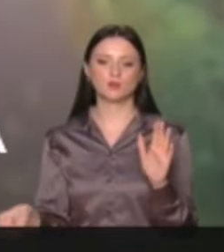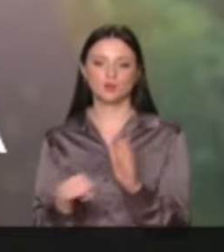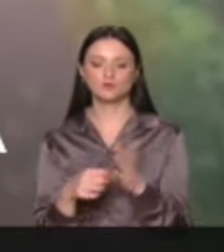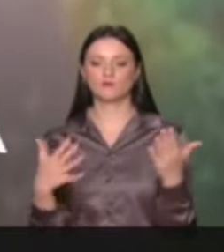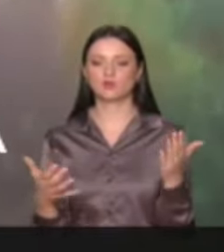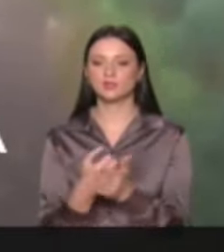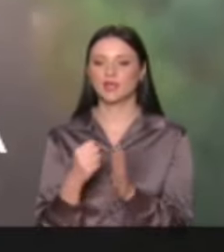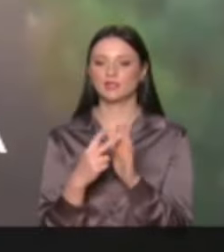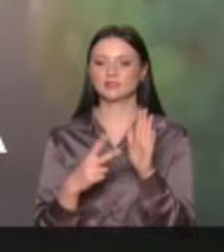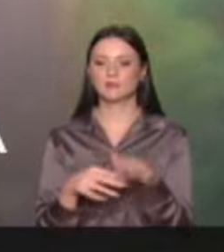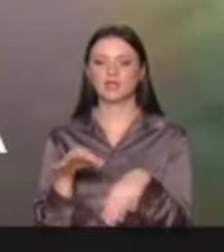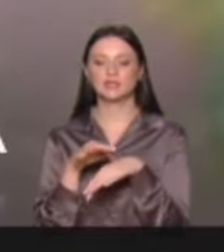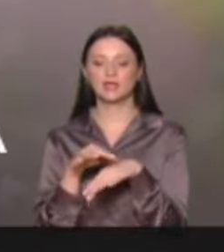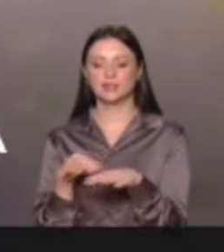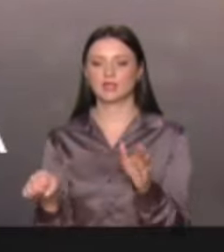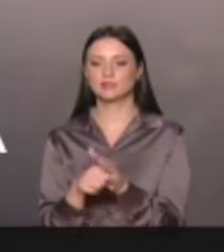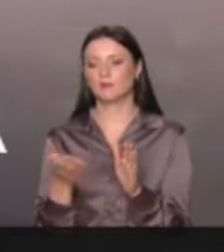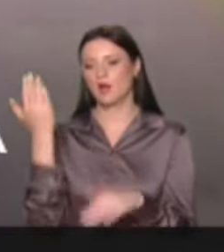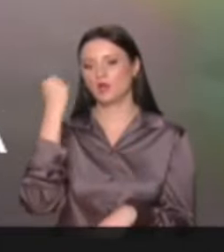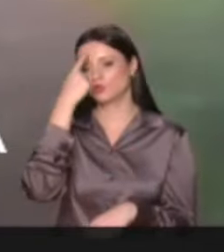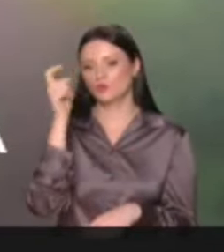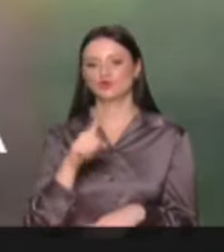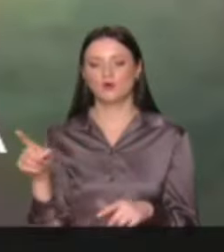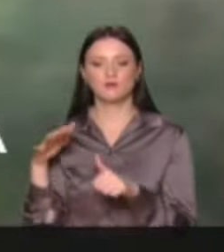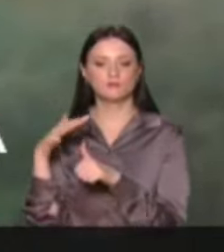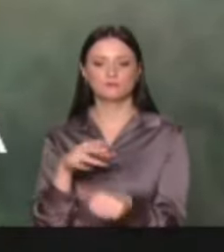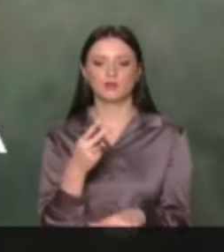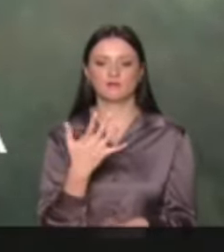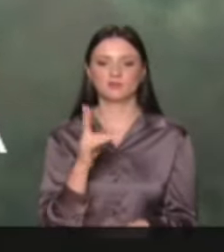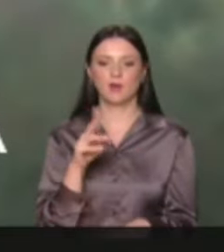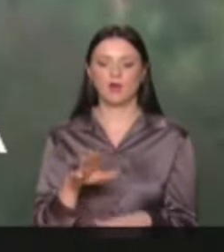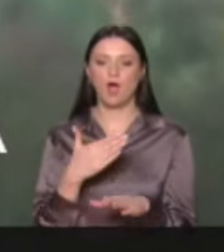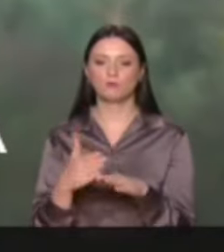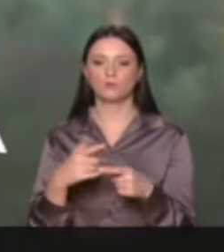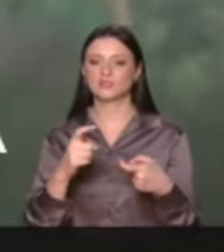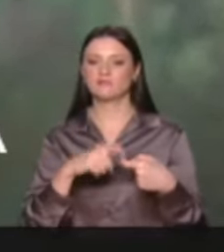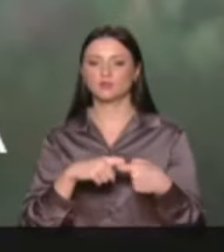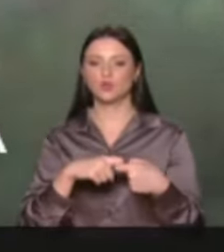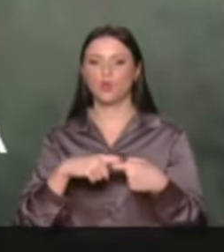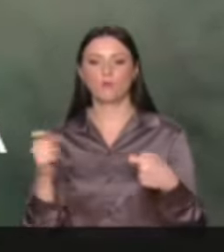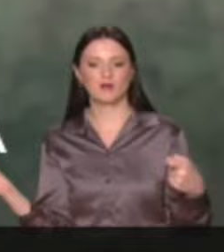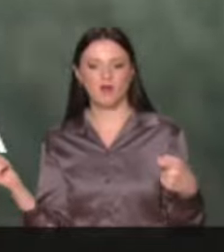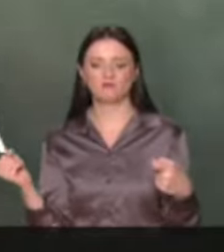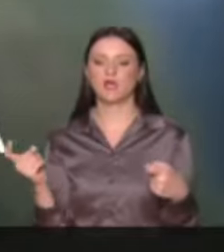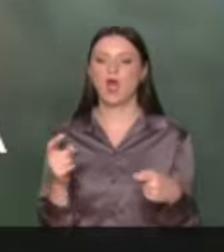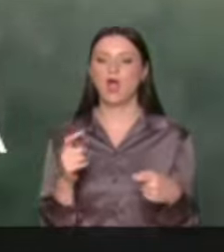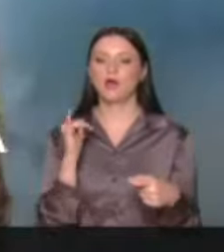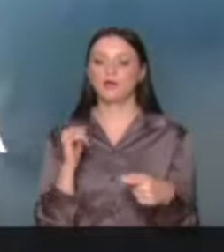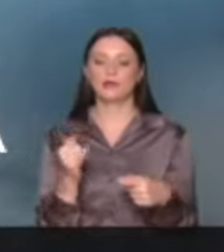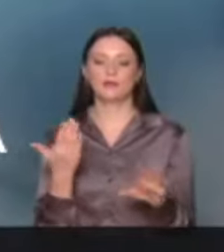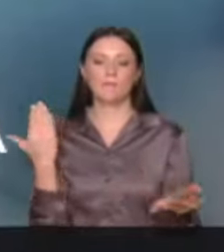знайдено 17 тіл загиблих. Раніше повідомляло, що він пролетів 25 кілометрів, а згодом зв'язок із бортом обірвався. Також напередодні